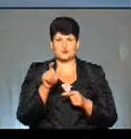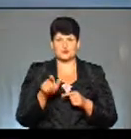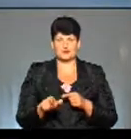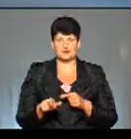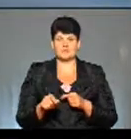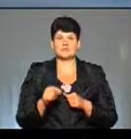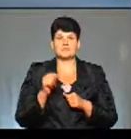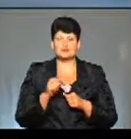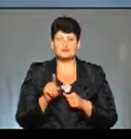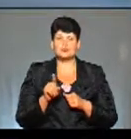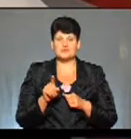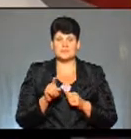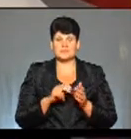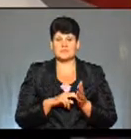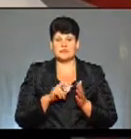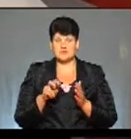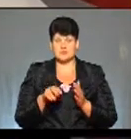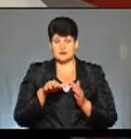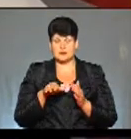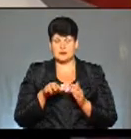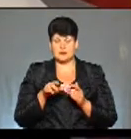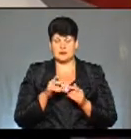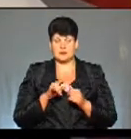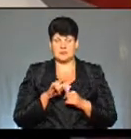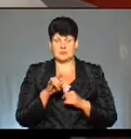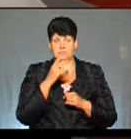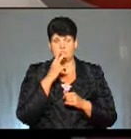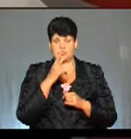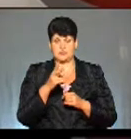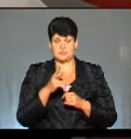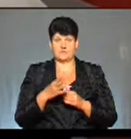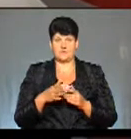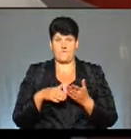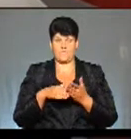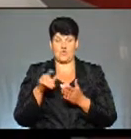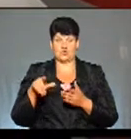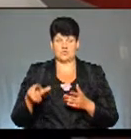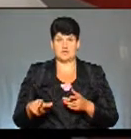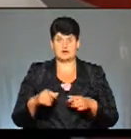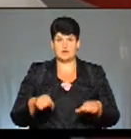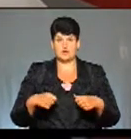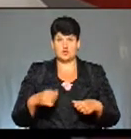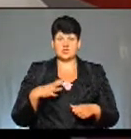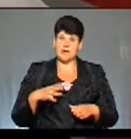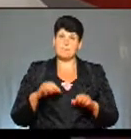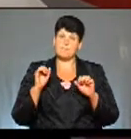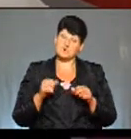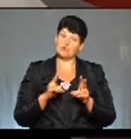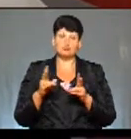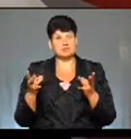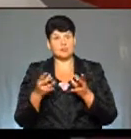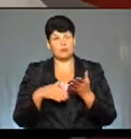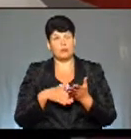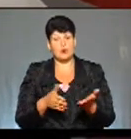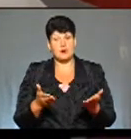того, що зійшовши з трапу літака, він побачив, стоять волонтери з возиками, чекають, очікують, що можливо комусь треба буде